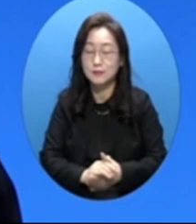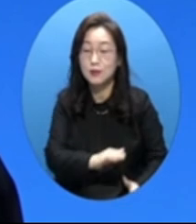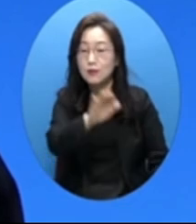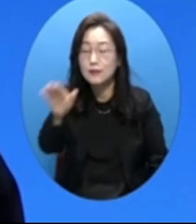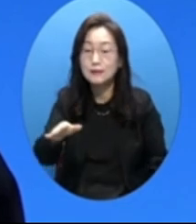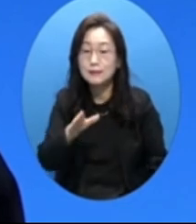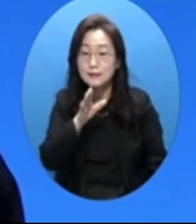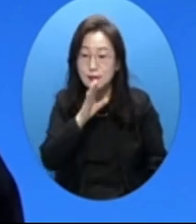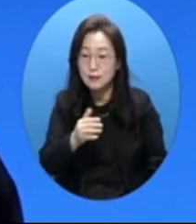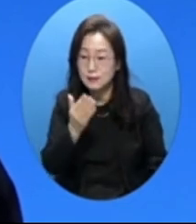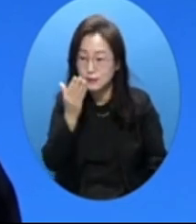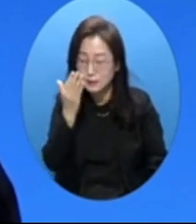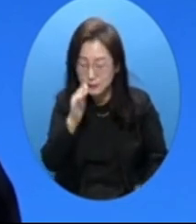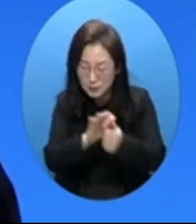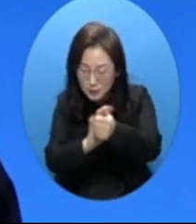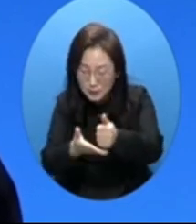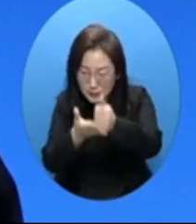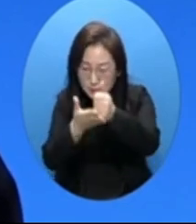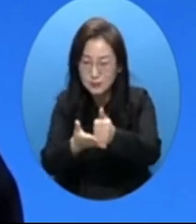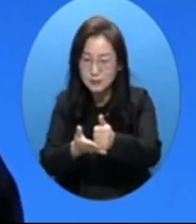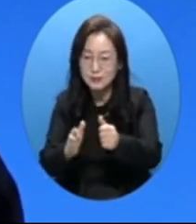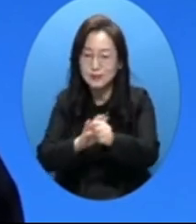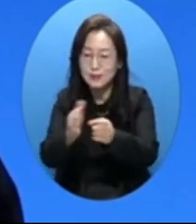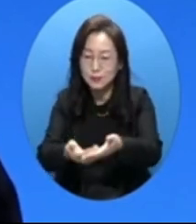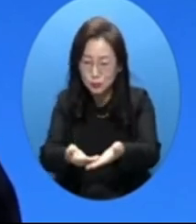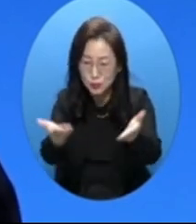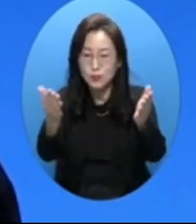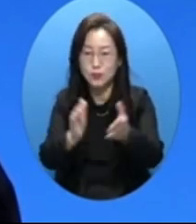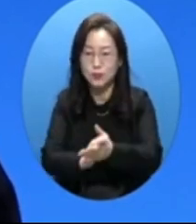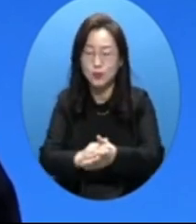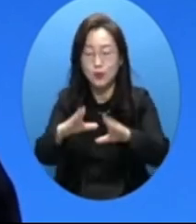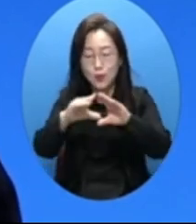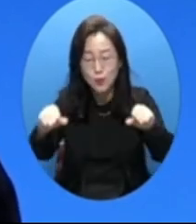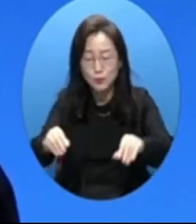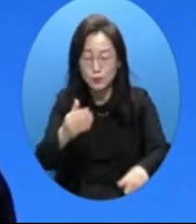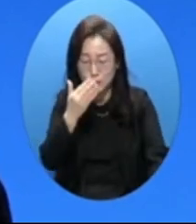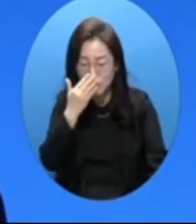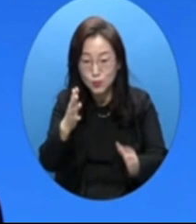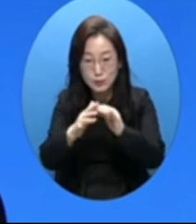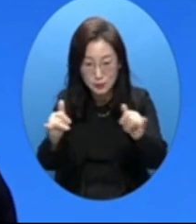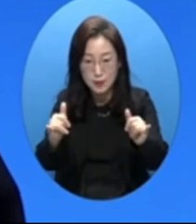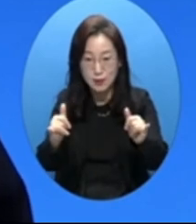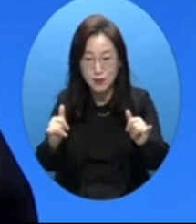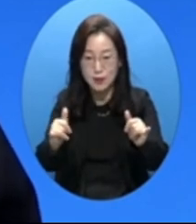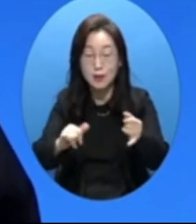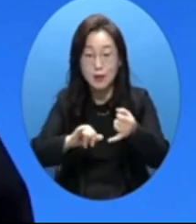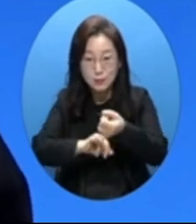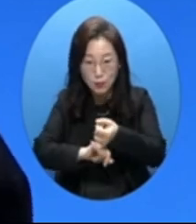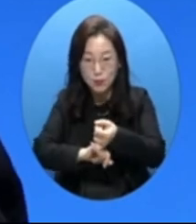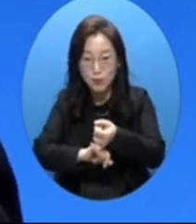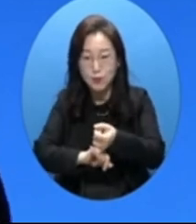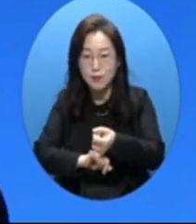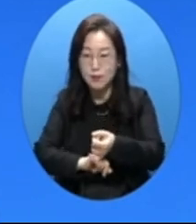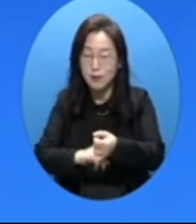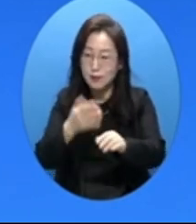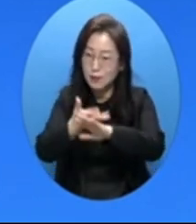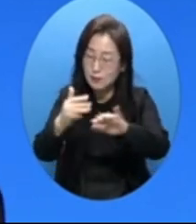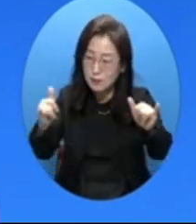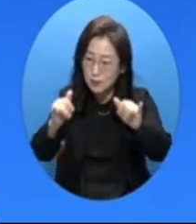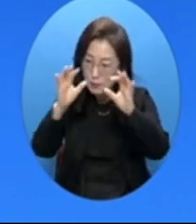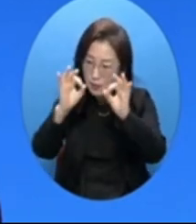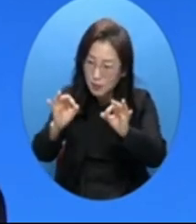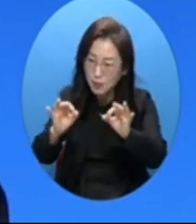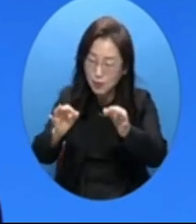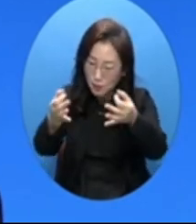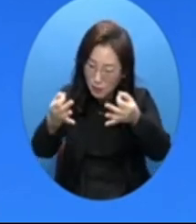진정으로 섬기는 자가 되고 사랑을 베푸는 자가 되고 온유하고 겸손한 자가 되면이 세상 사람들을이 세상으로 변화시킬 수가